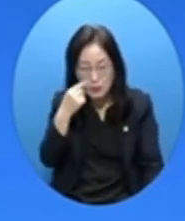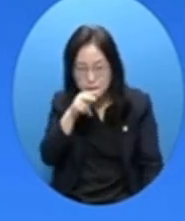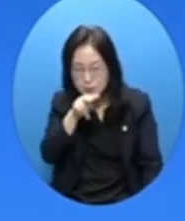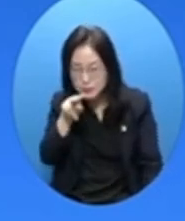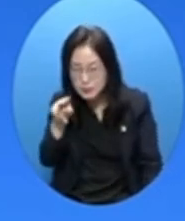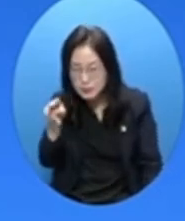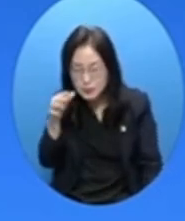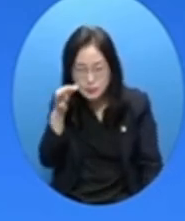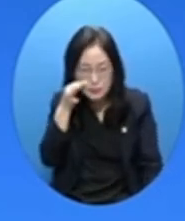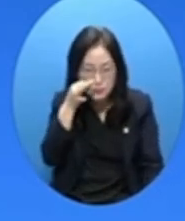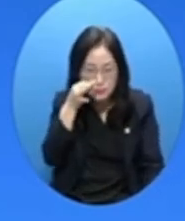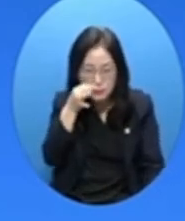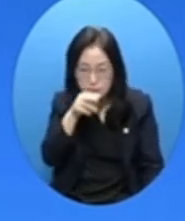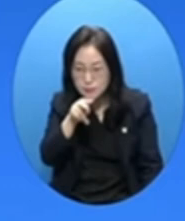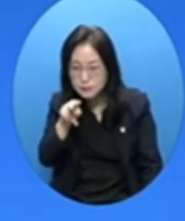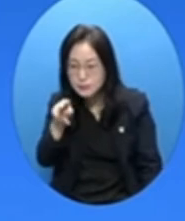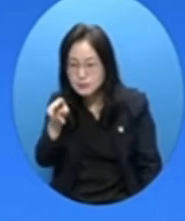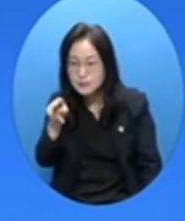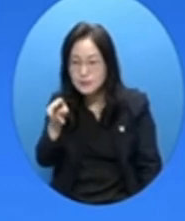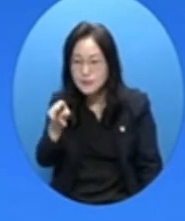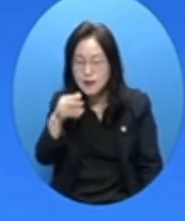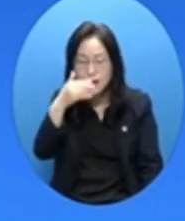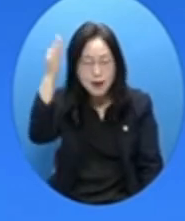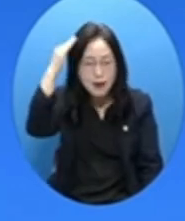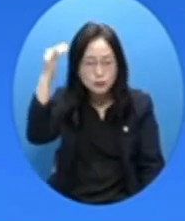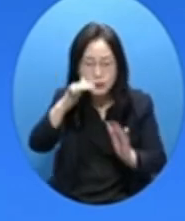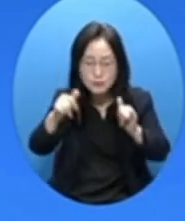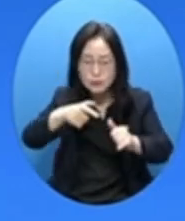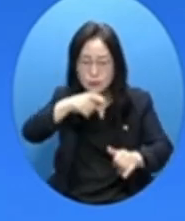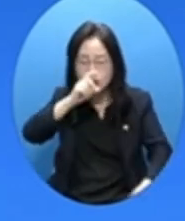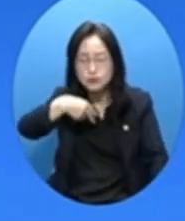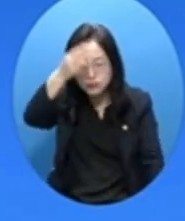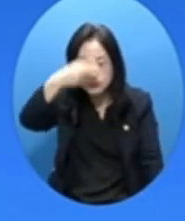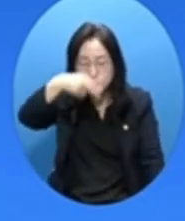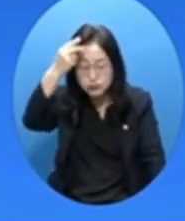한국 사람들이 얼마나 술을 마시는지